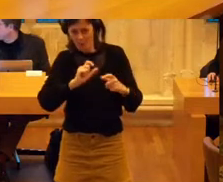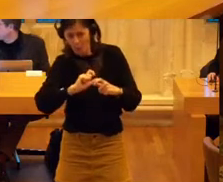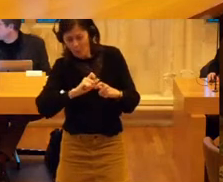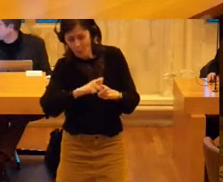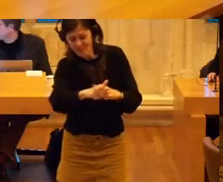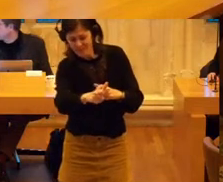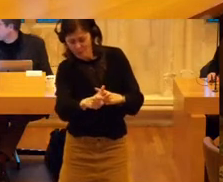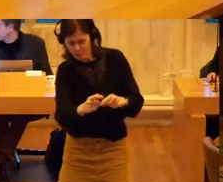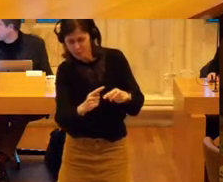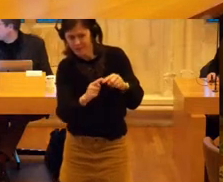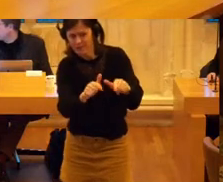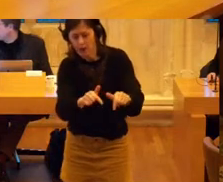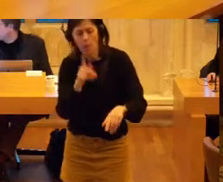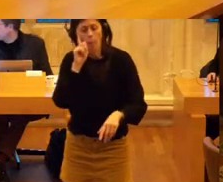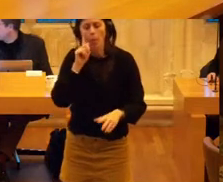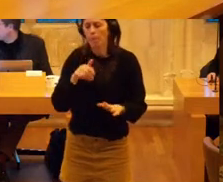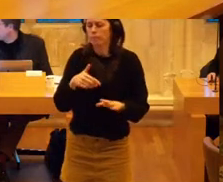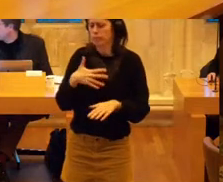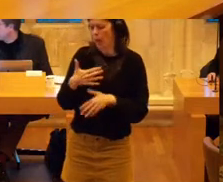dirais,